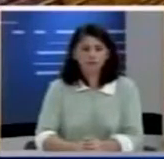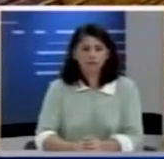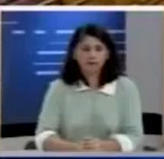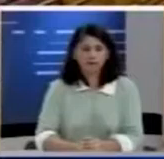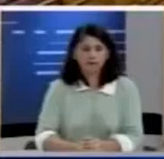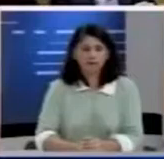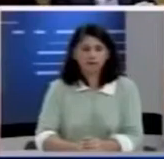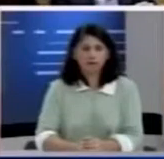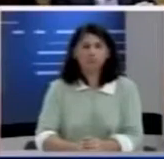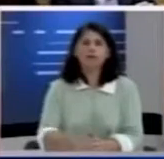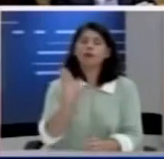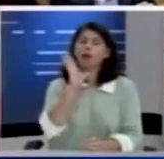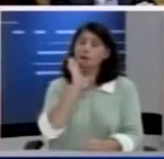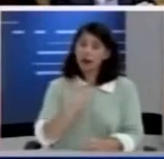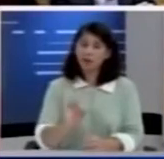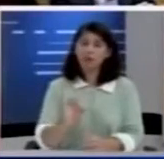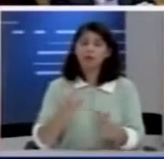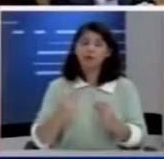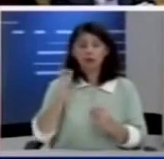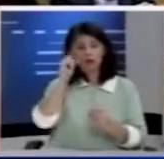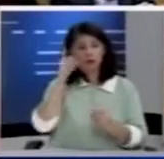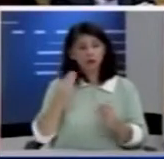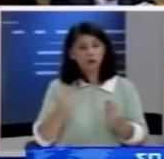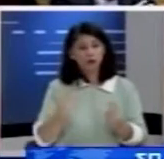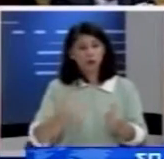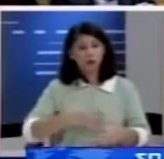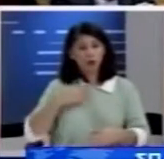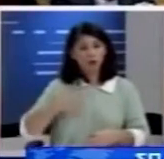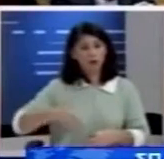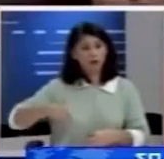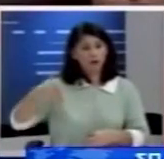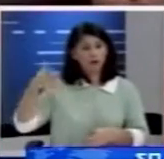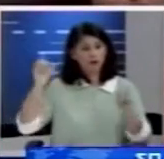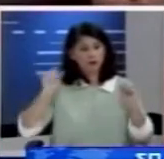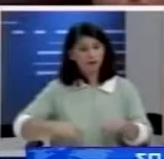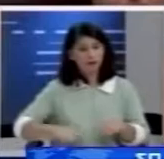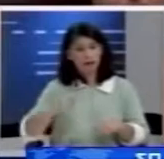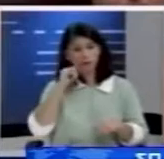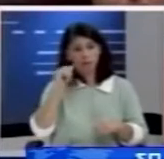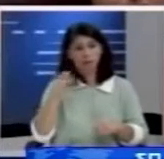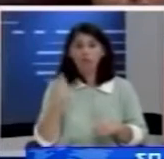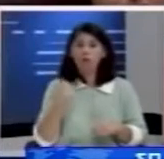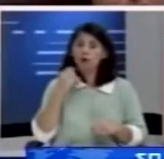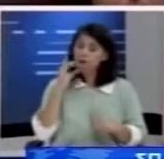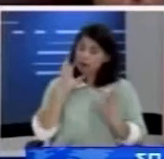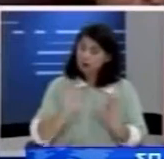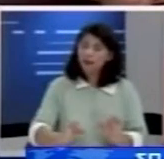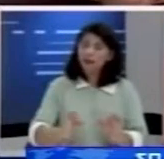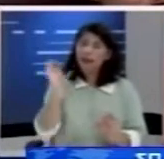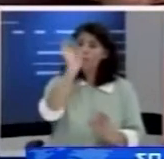Πραγματικά είναι εντυπωσιακός ο τρόπος με τον οποίο ο κύριος Μητσοτάκης επιβεβαιώνει συνεχώς πόσο γνήσια ευρωπαϊστής και φιλελεύθερος